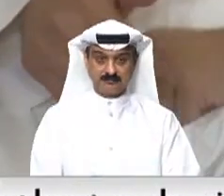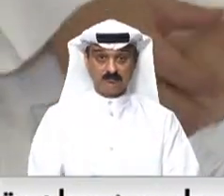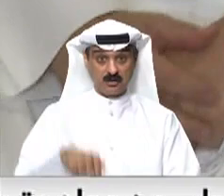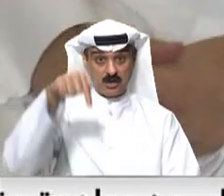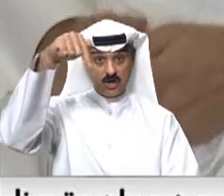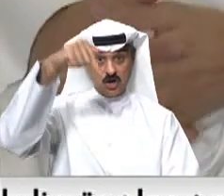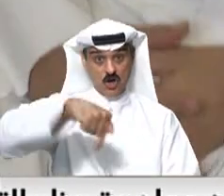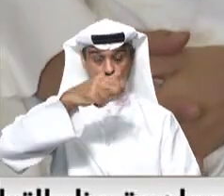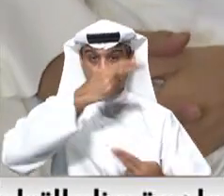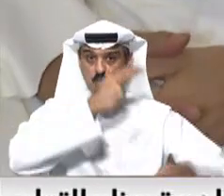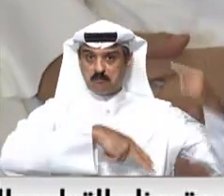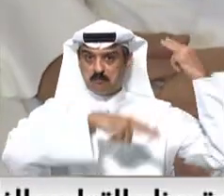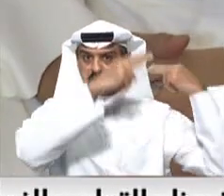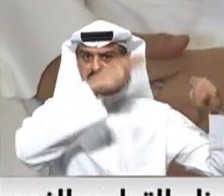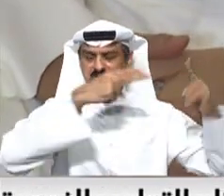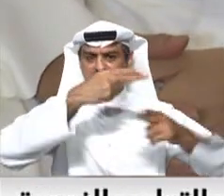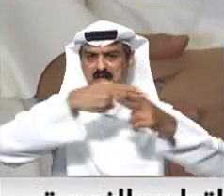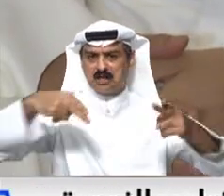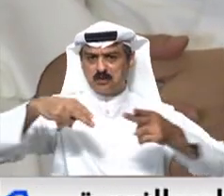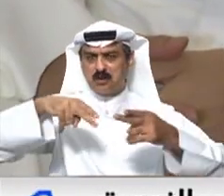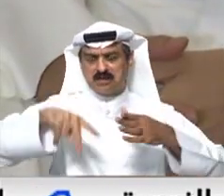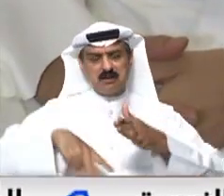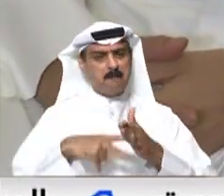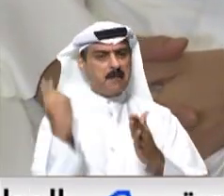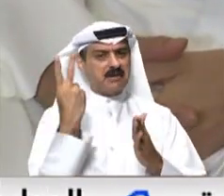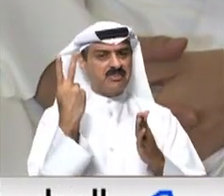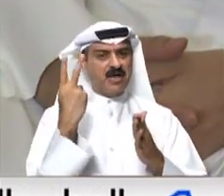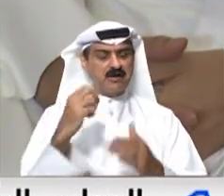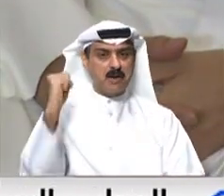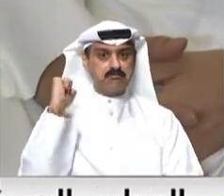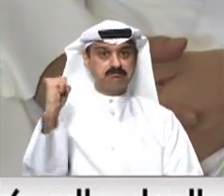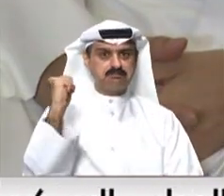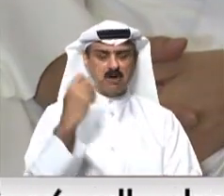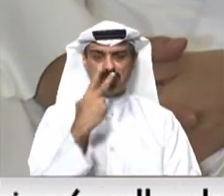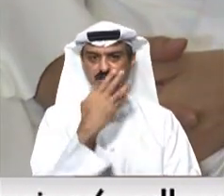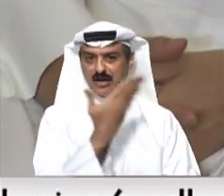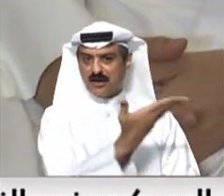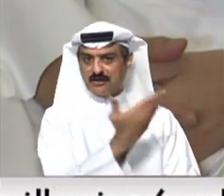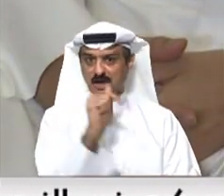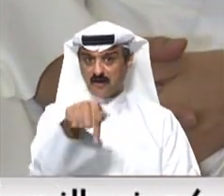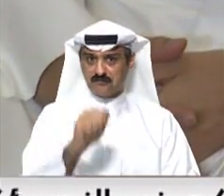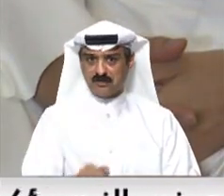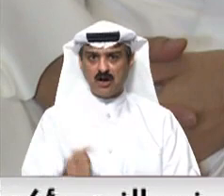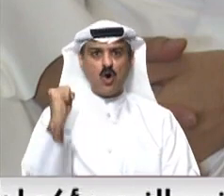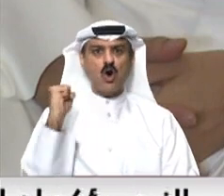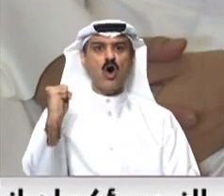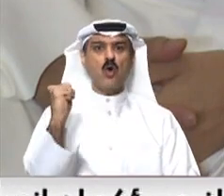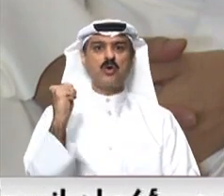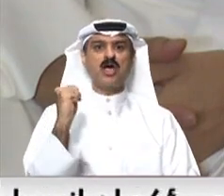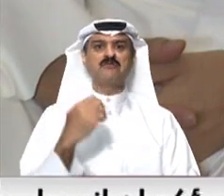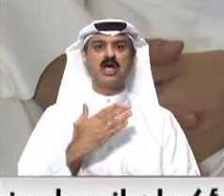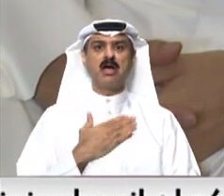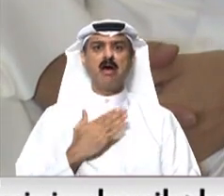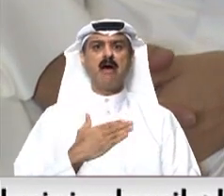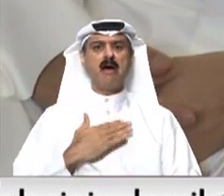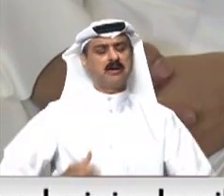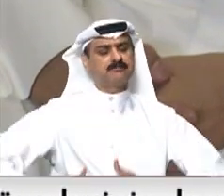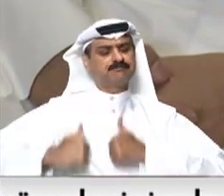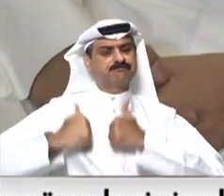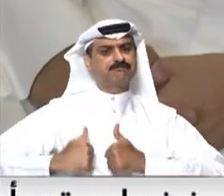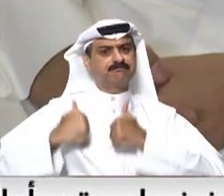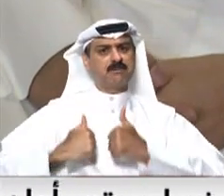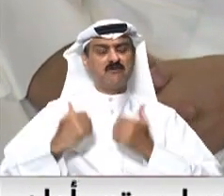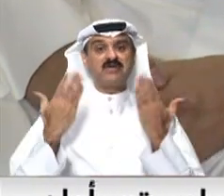تاريخ كرة اليد يعاد كتابته من جديد. أبطال مثلكم أنتوا، بناس مثلكم أنتوا، وإحنا كلنا فخورين فيكم، وبإذن